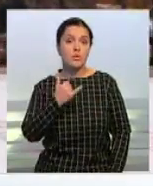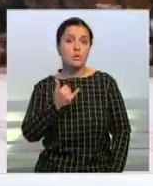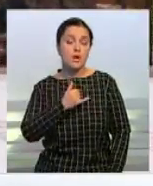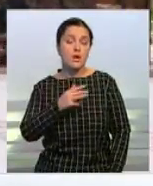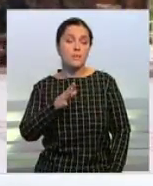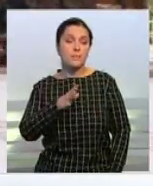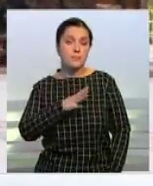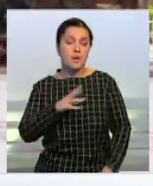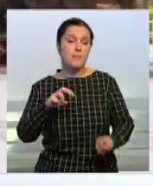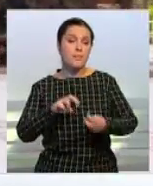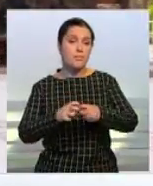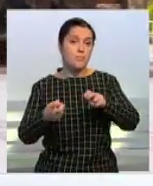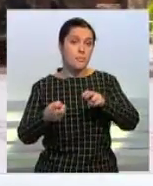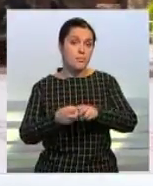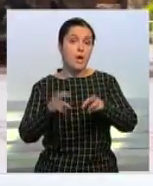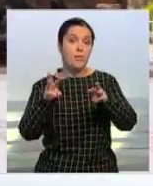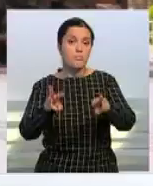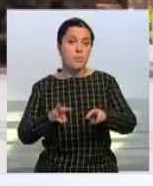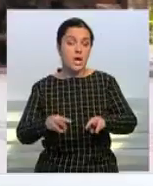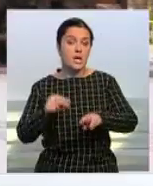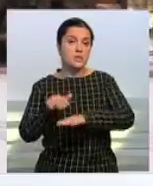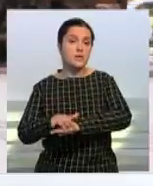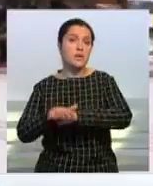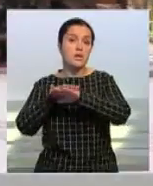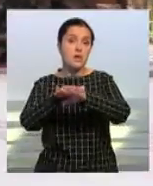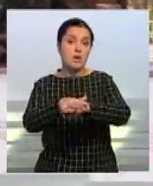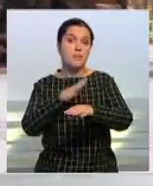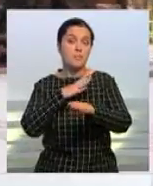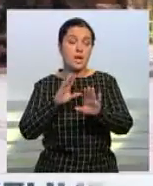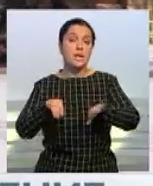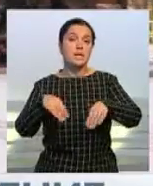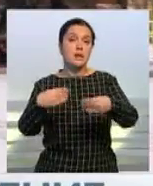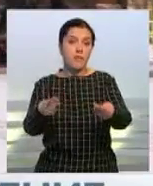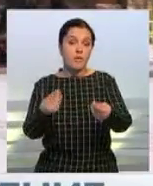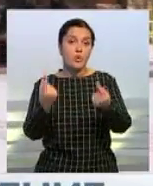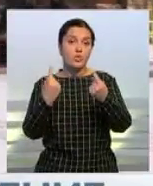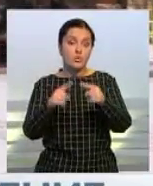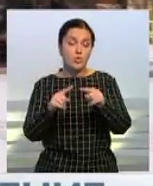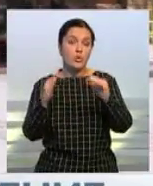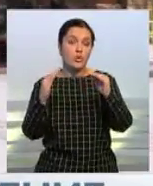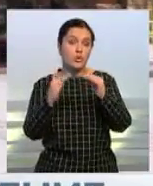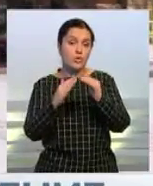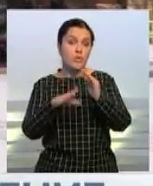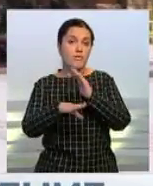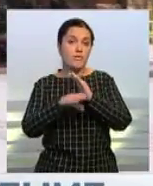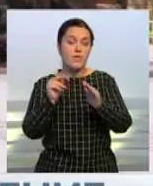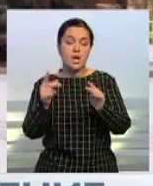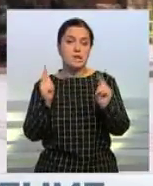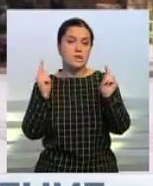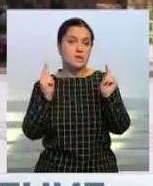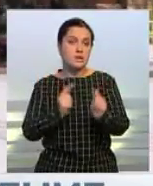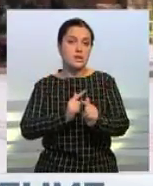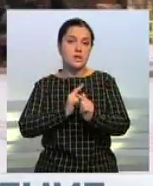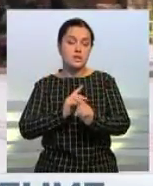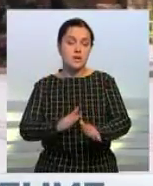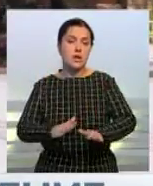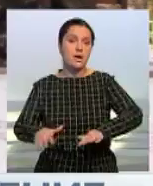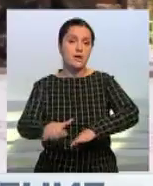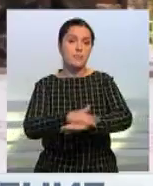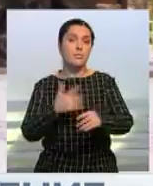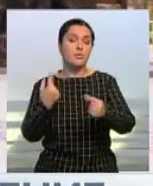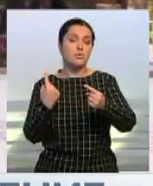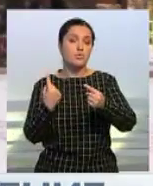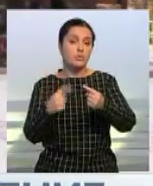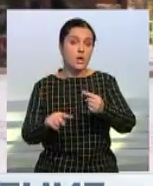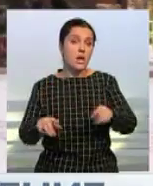тогда, когда правительство выделяло им деньги и давало, население не переселялось в те места, которые